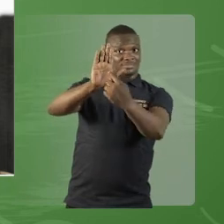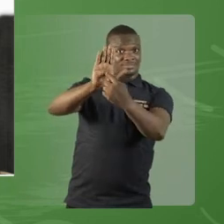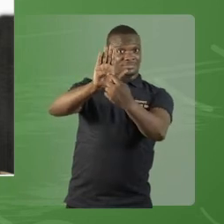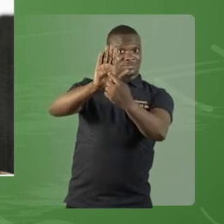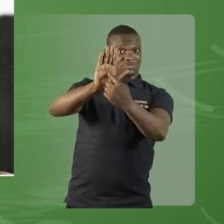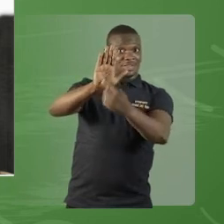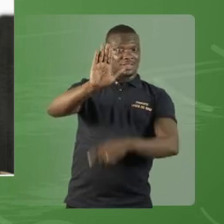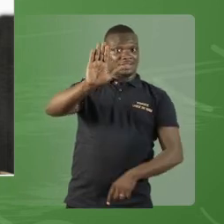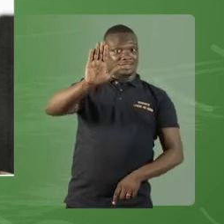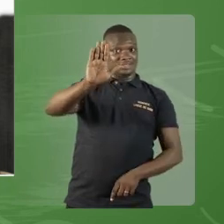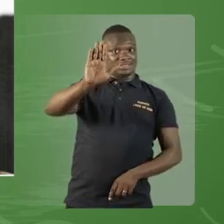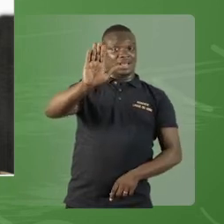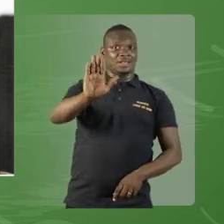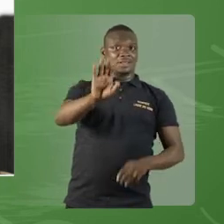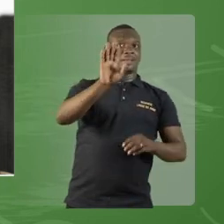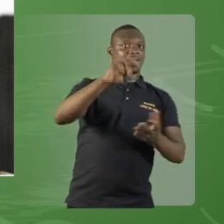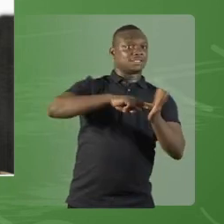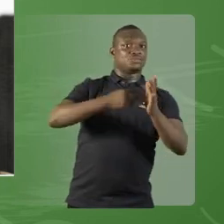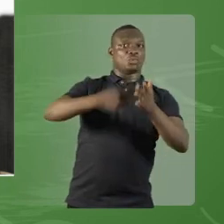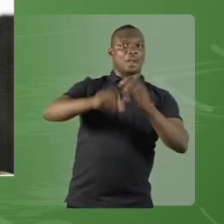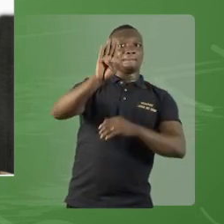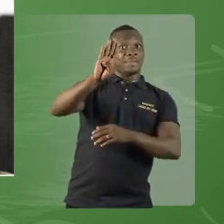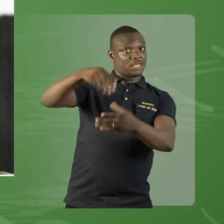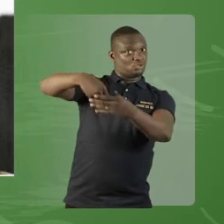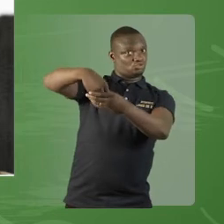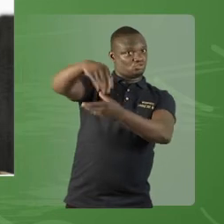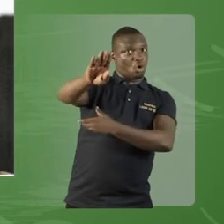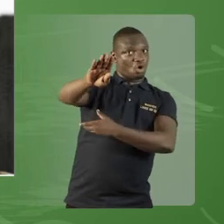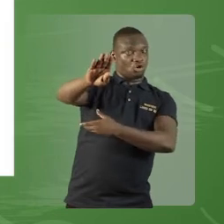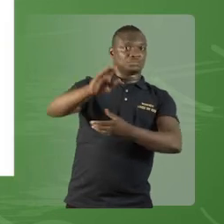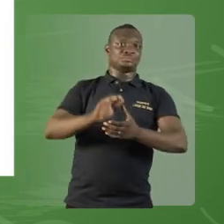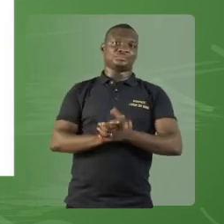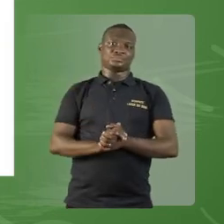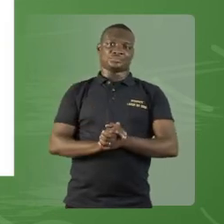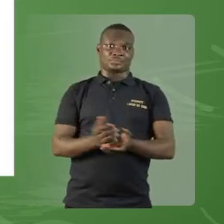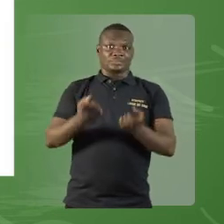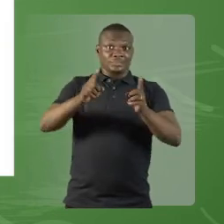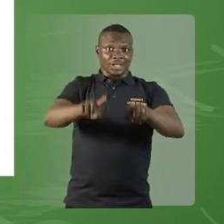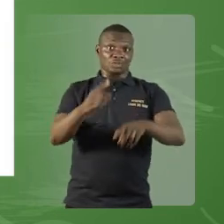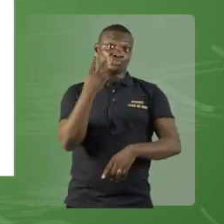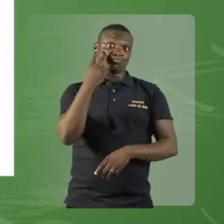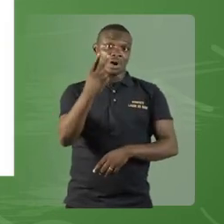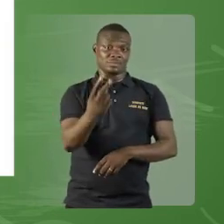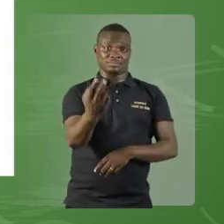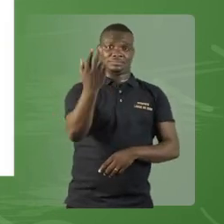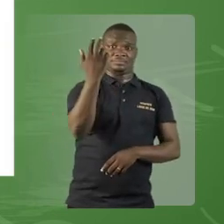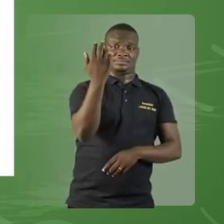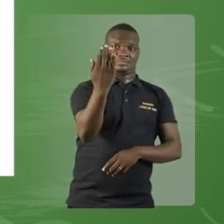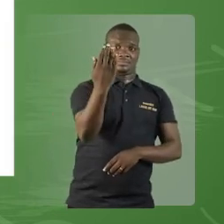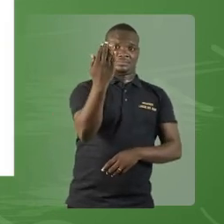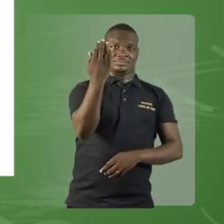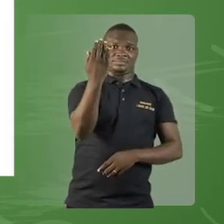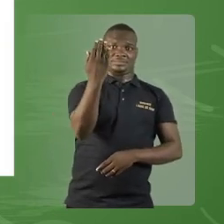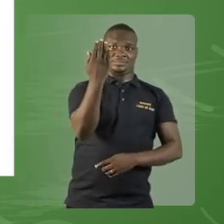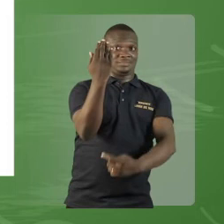B est sortant, c'est-à-dire que nous voyons la flèche. Et lorsque nous voyons le revers